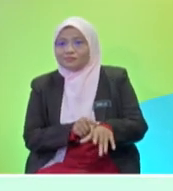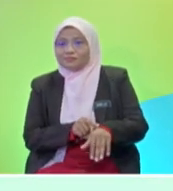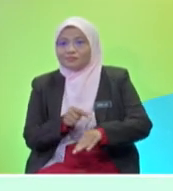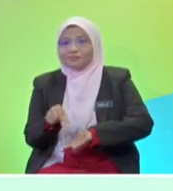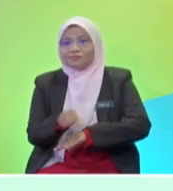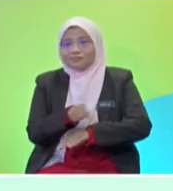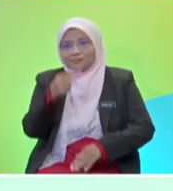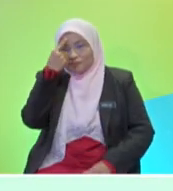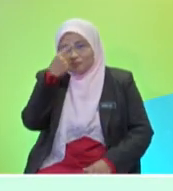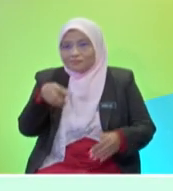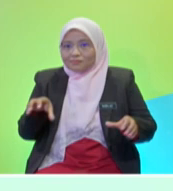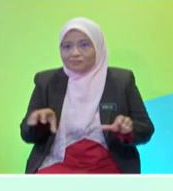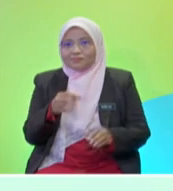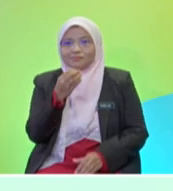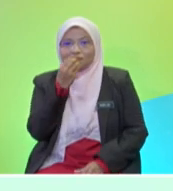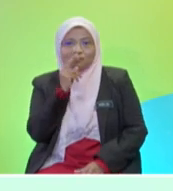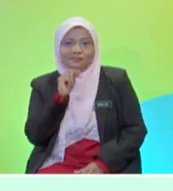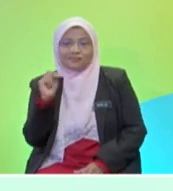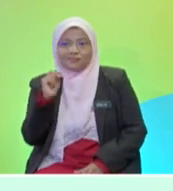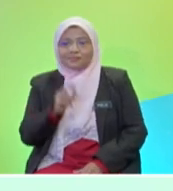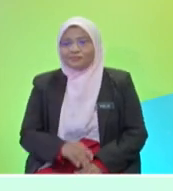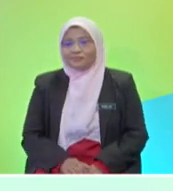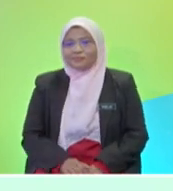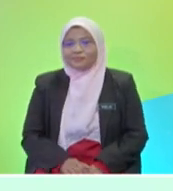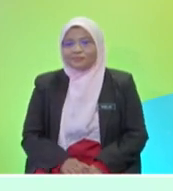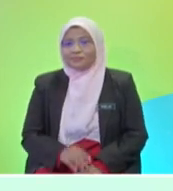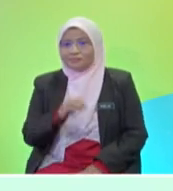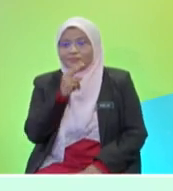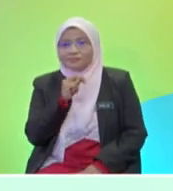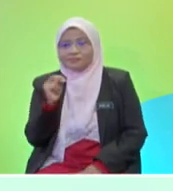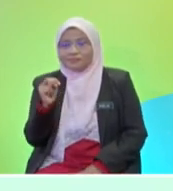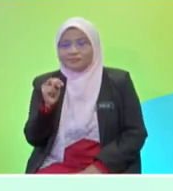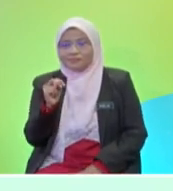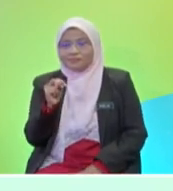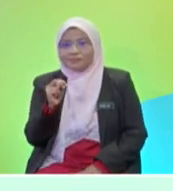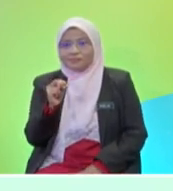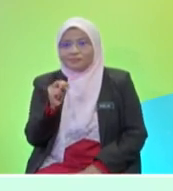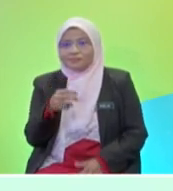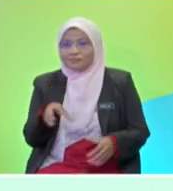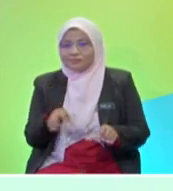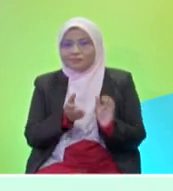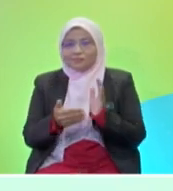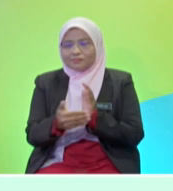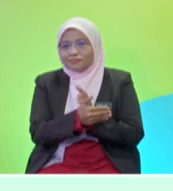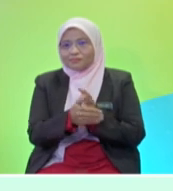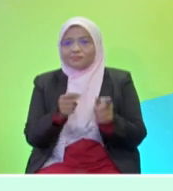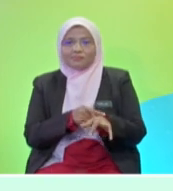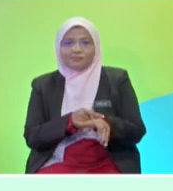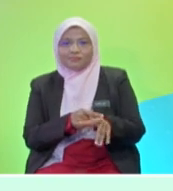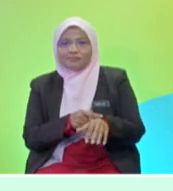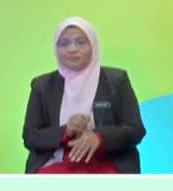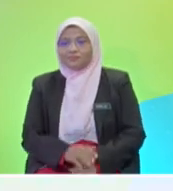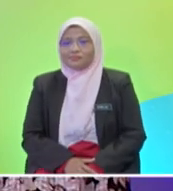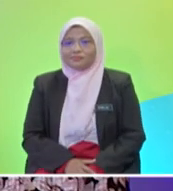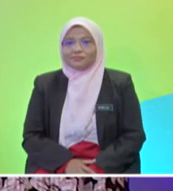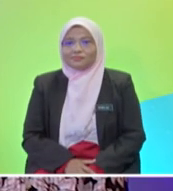membuat makanan, Mira. Makanan yang dihasilkan oleh daun digunakan oleh bahagian tumbuhan yang lain. Okay, yang pertama